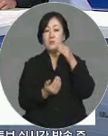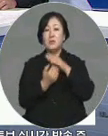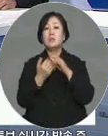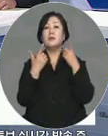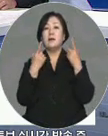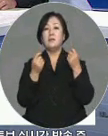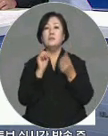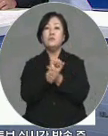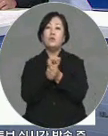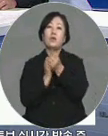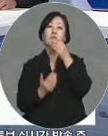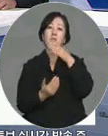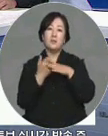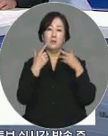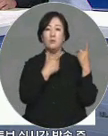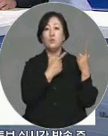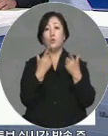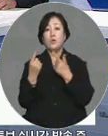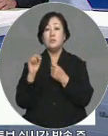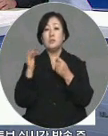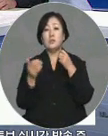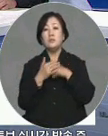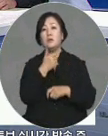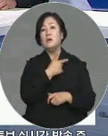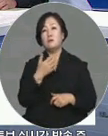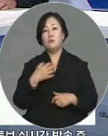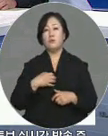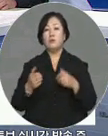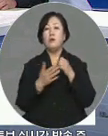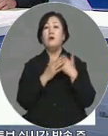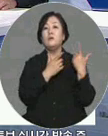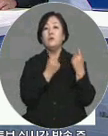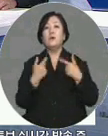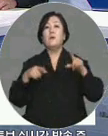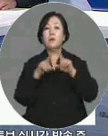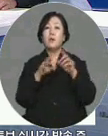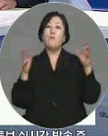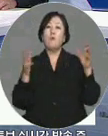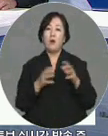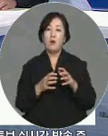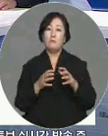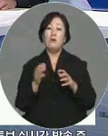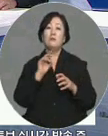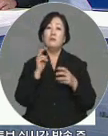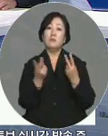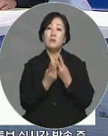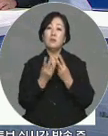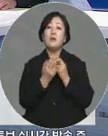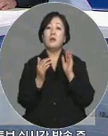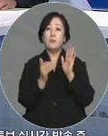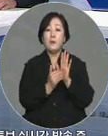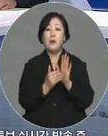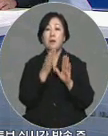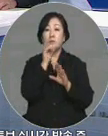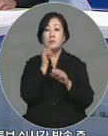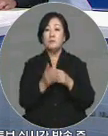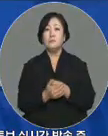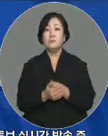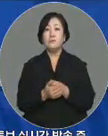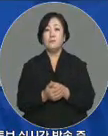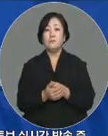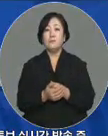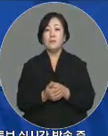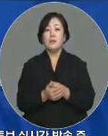함께 유행을 하고 있어서 더 우려가 되는 상황인데 멀티데믹이 올 수 있다. 자, 어떤 예방 대책이 있습니까? 우선